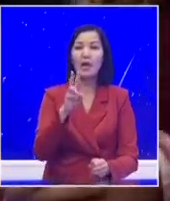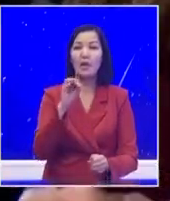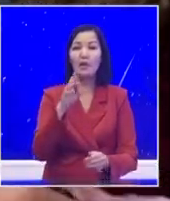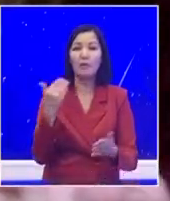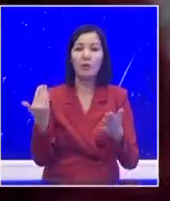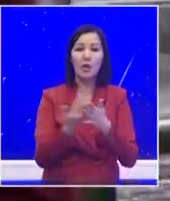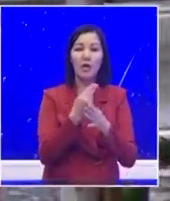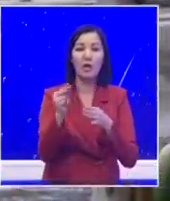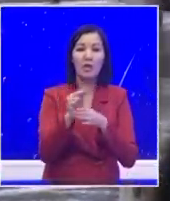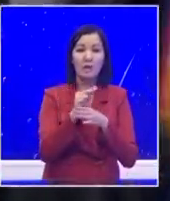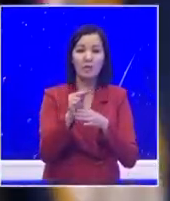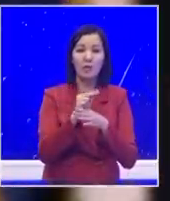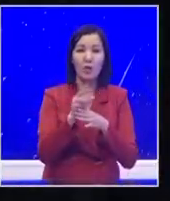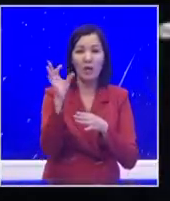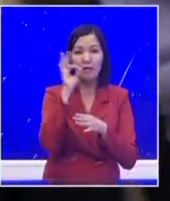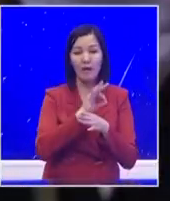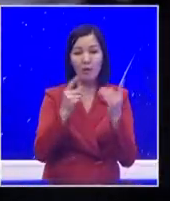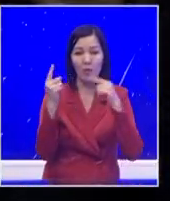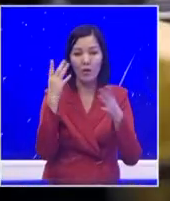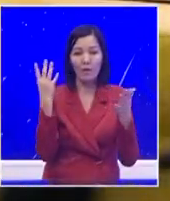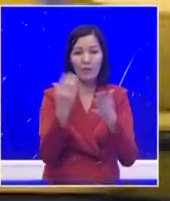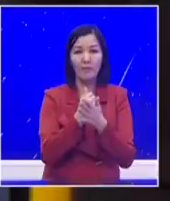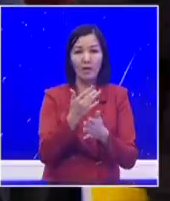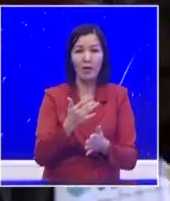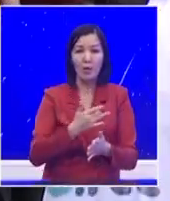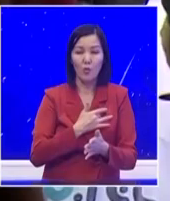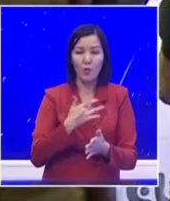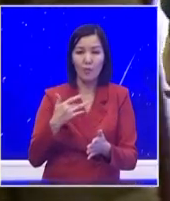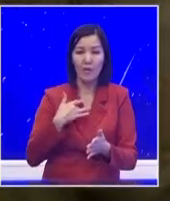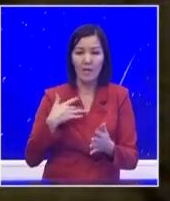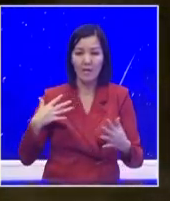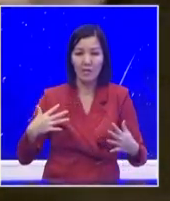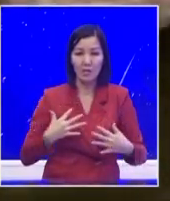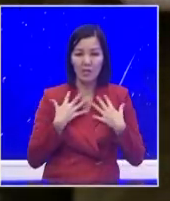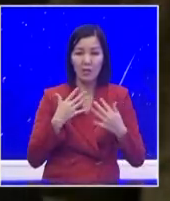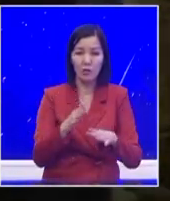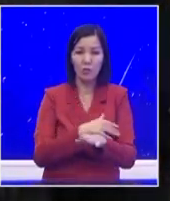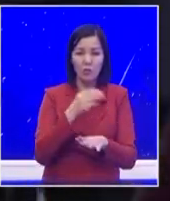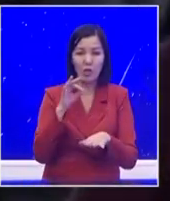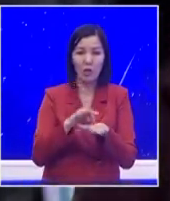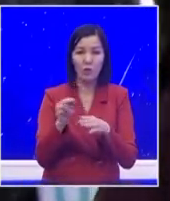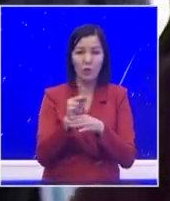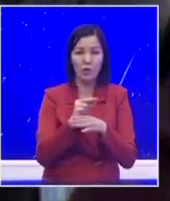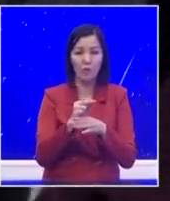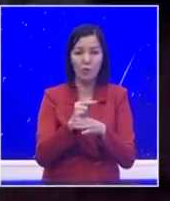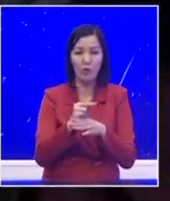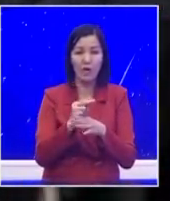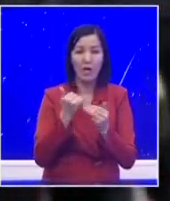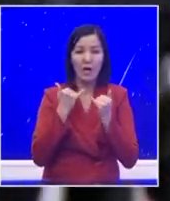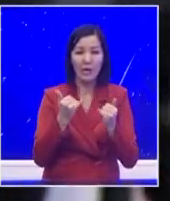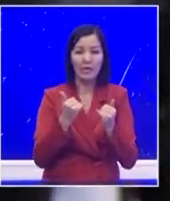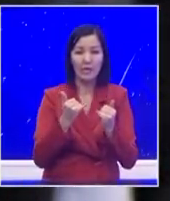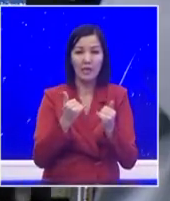түрін емдеуге арналған дәрі ойлап тапты. Ол өкпенің жедел қабынуы мен созылмалы ауруларын емдеуге арналған.